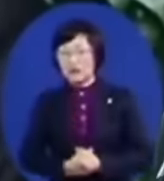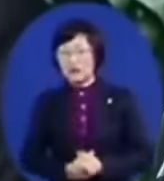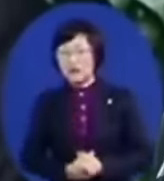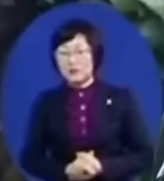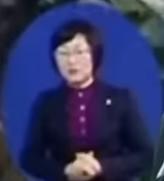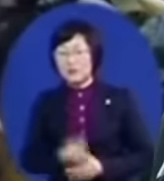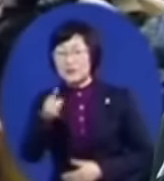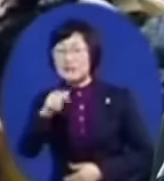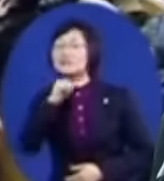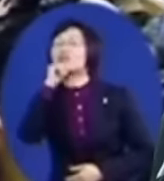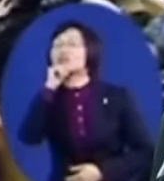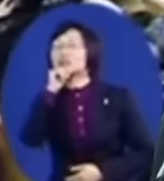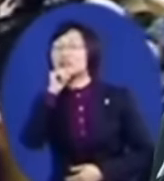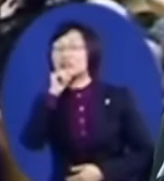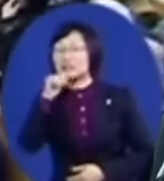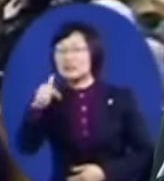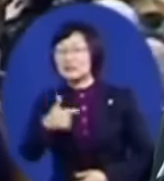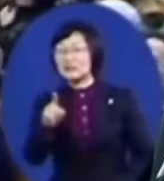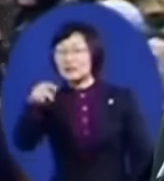이 거지 나사로는